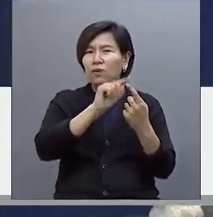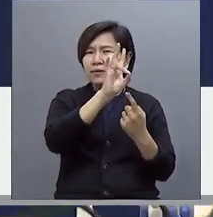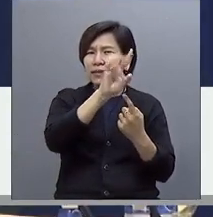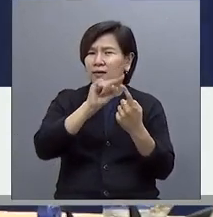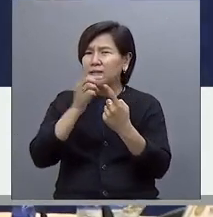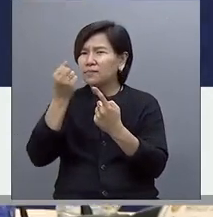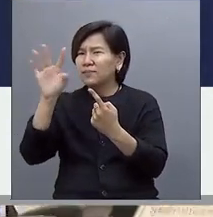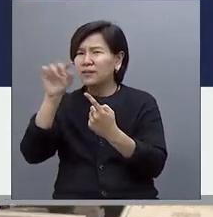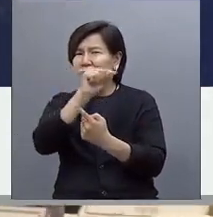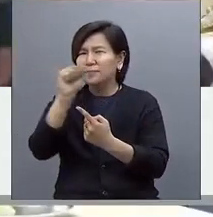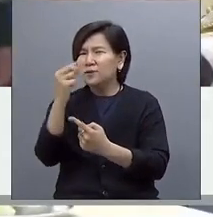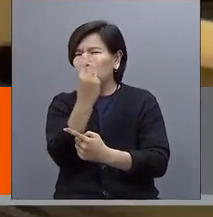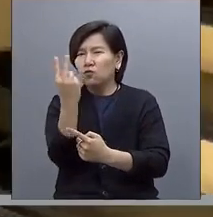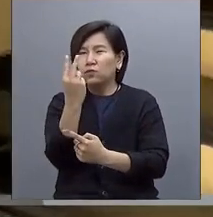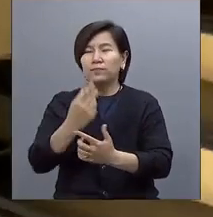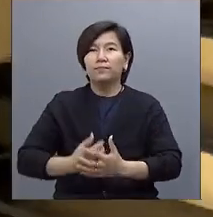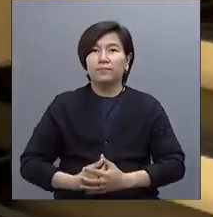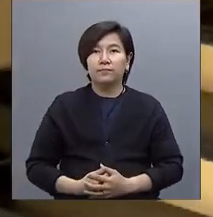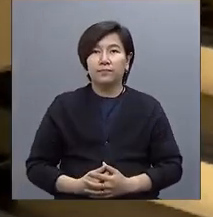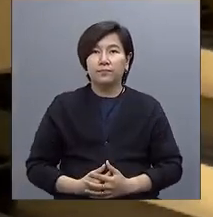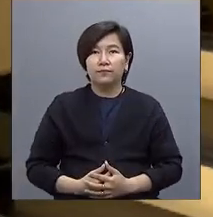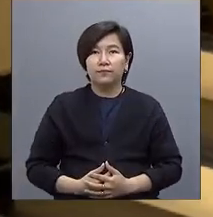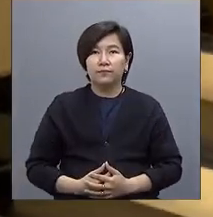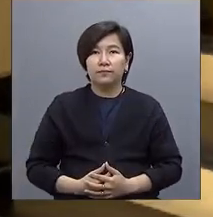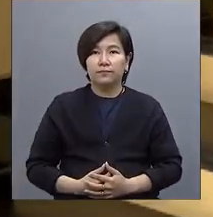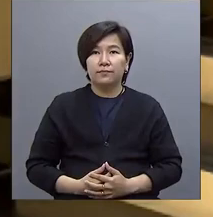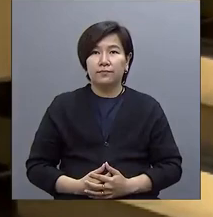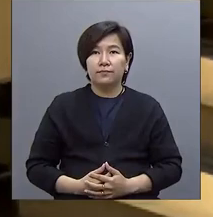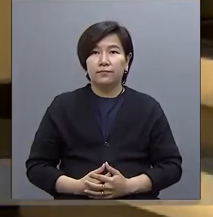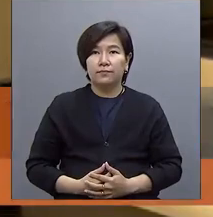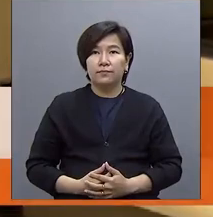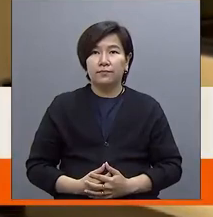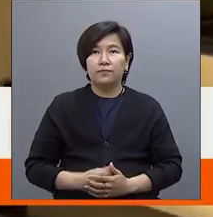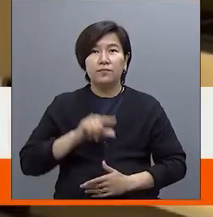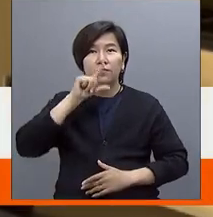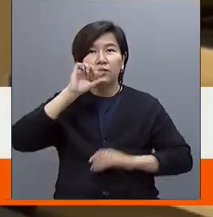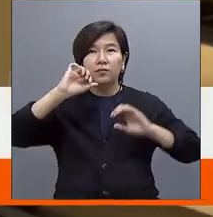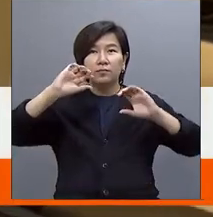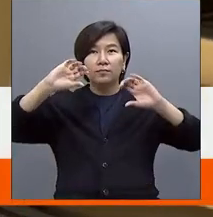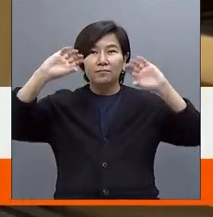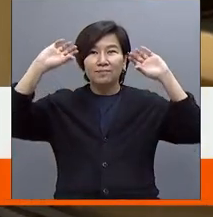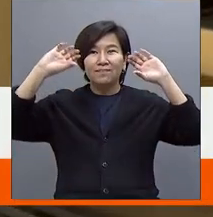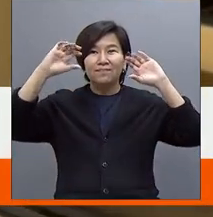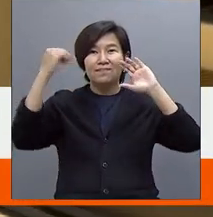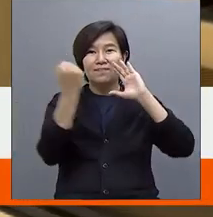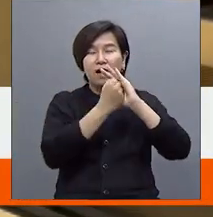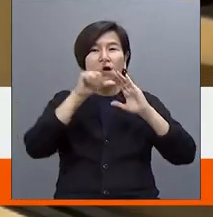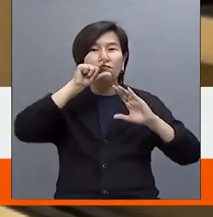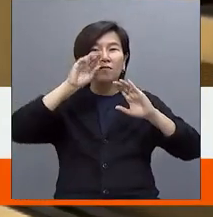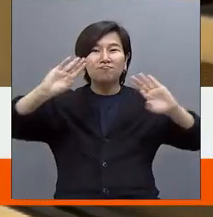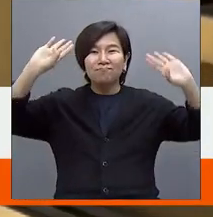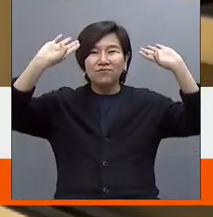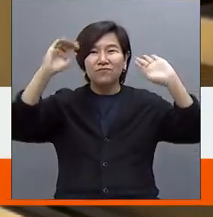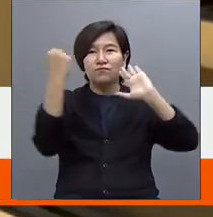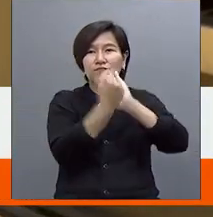ค่ะ 20ก็ก่อน ประกาศราชกิจจาวันเขาไม่ระบุแต่ประกาศราชกิจจาเมื่อไหร่ก็มี